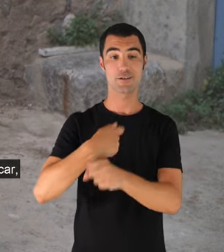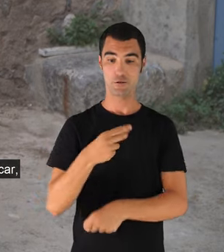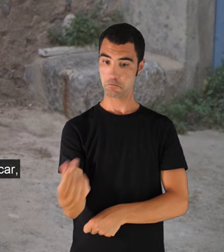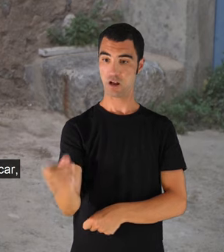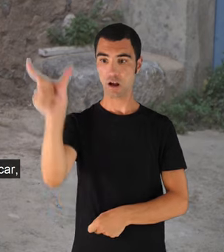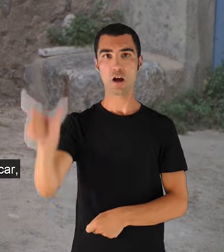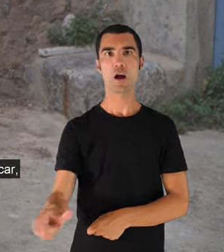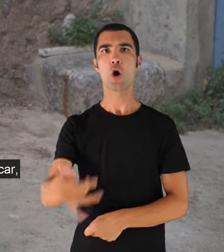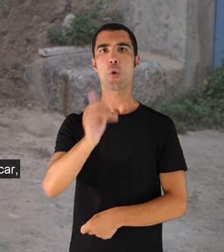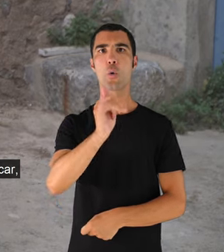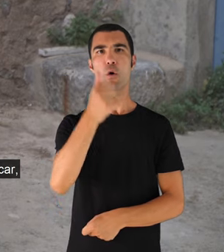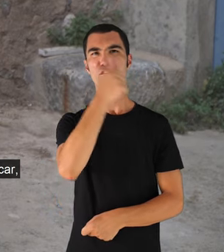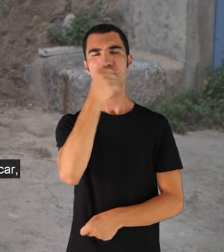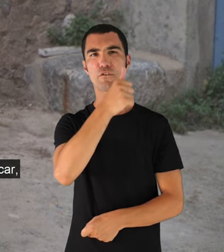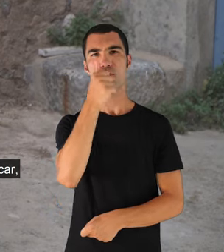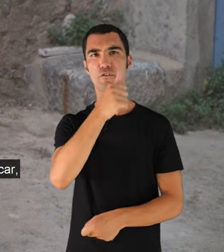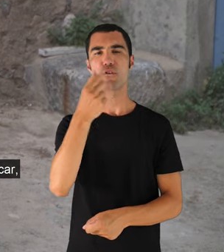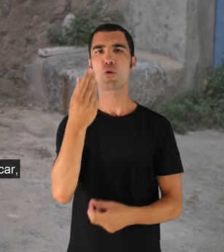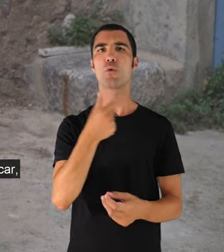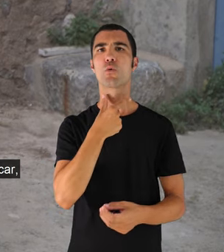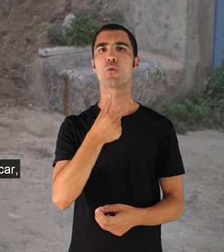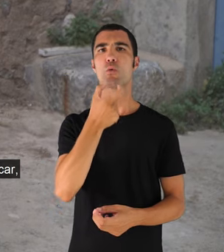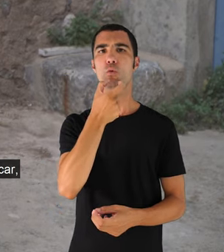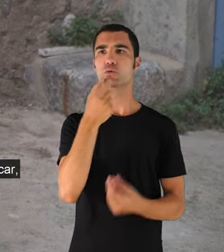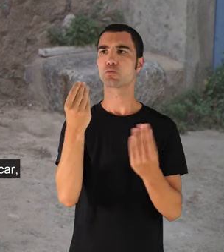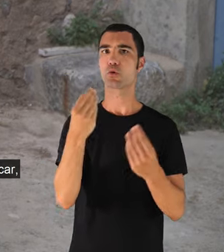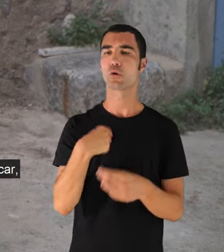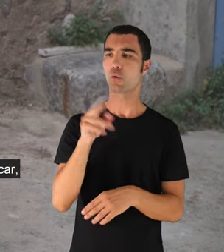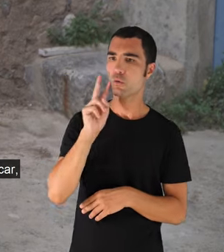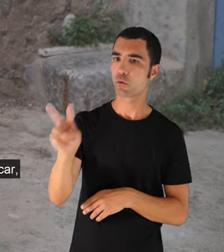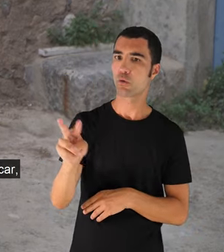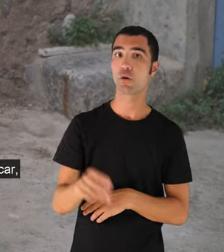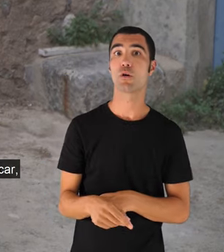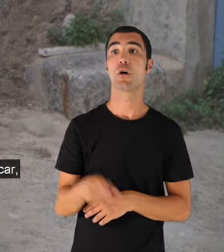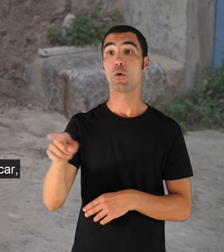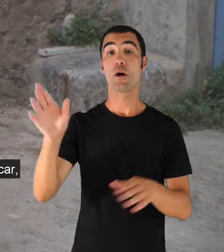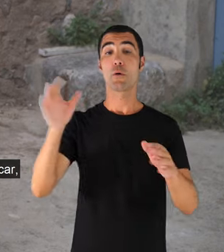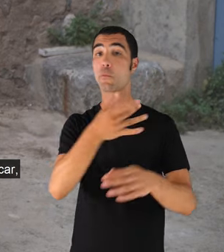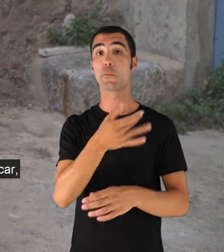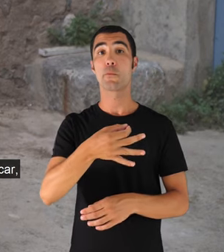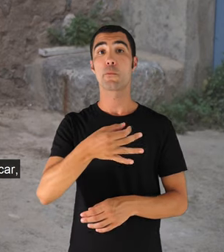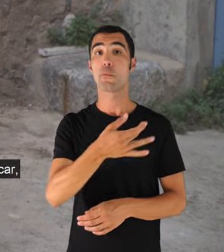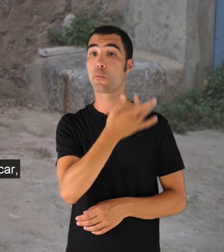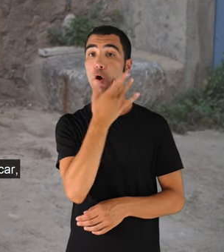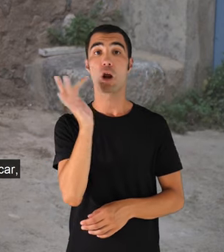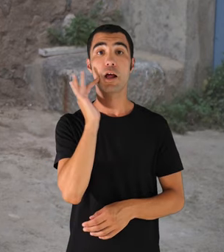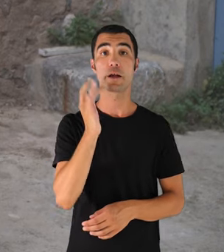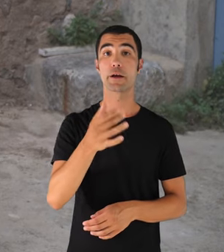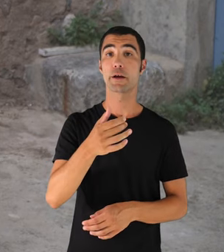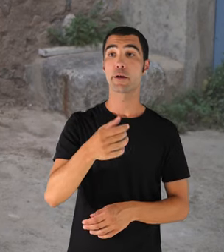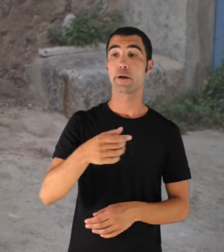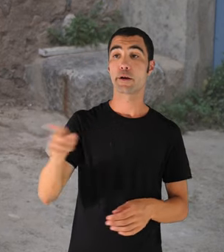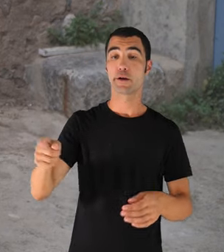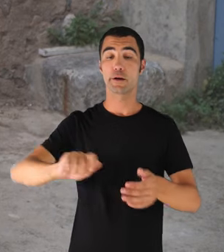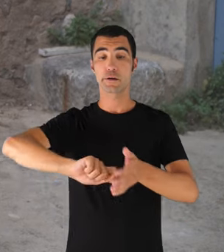a moixa perduda, se bevia un bon vi així. I tu li ajudes a tancar, perquè jo no sé si tanca bé o no tanca bé. jo